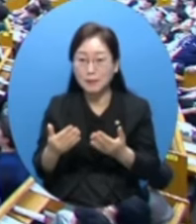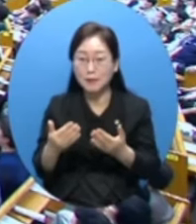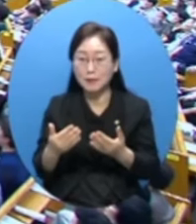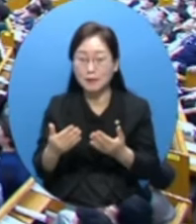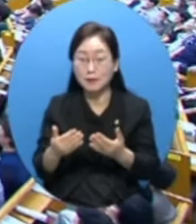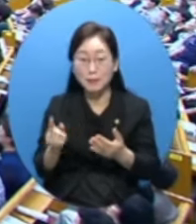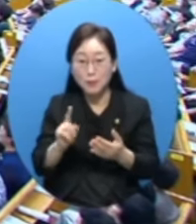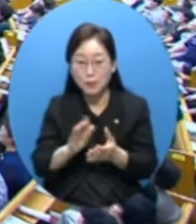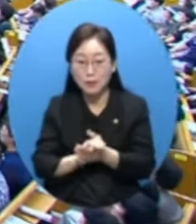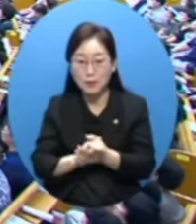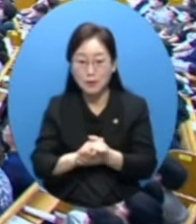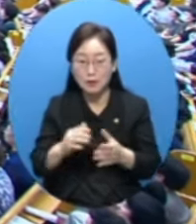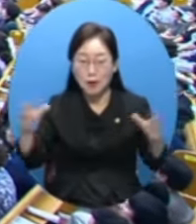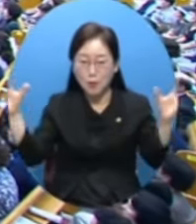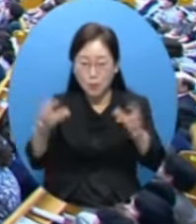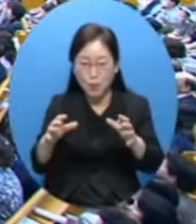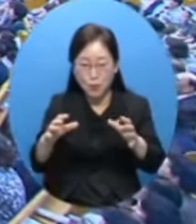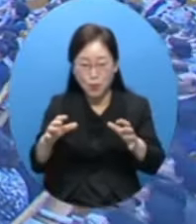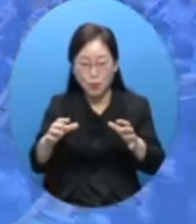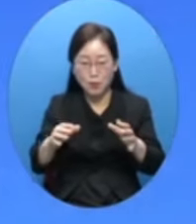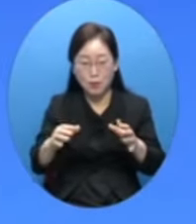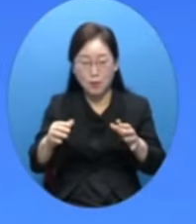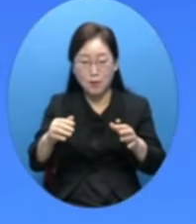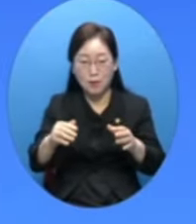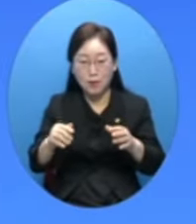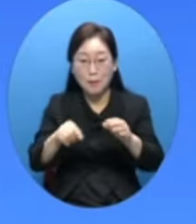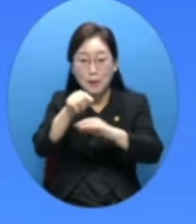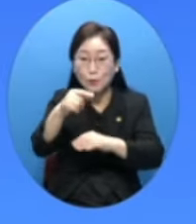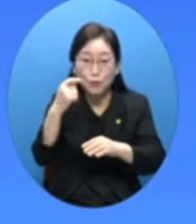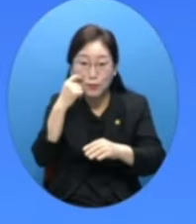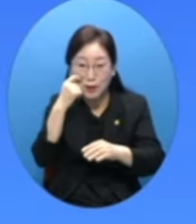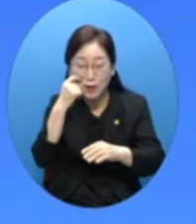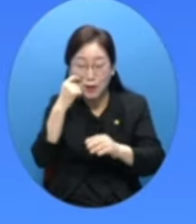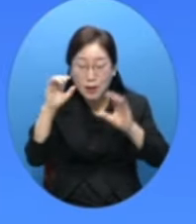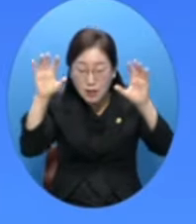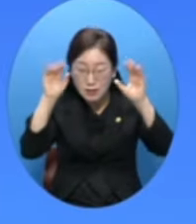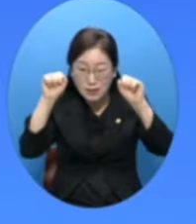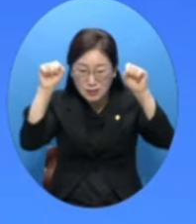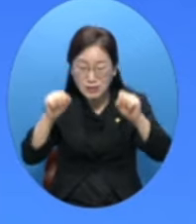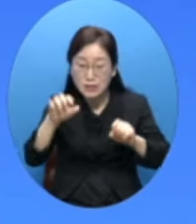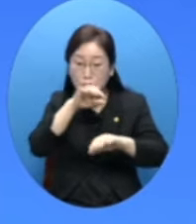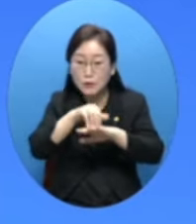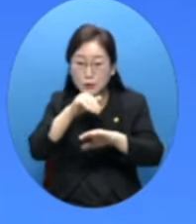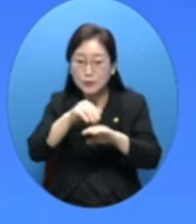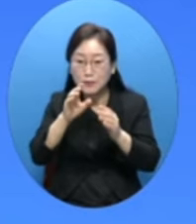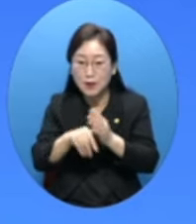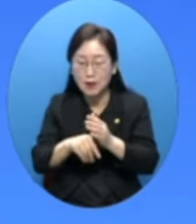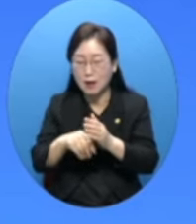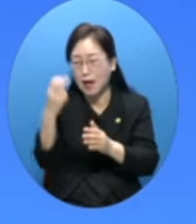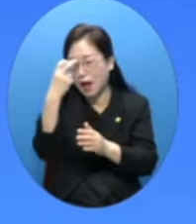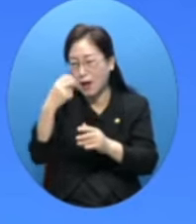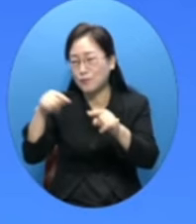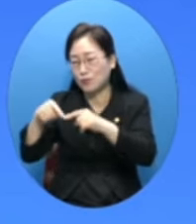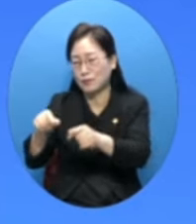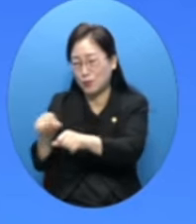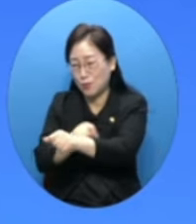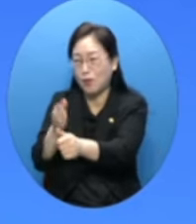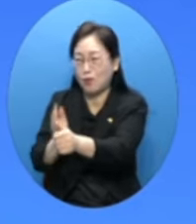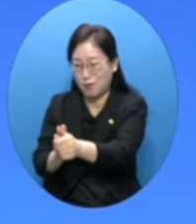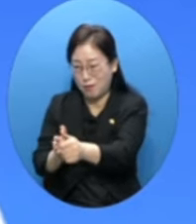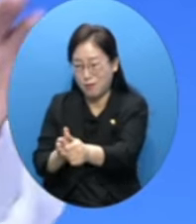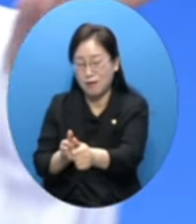때 주말에 교회 가야 될 때 되면 감독 코치에게 특별히 허락을 받아서 부모님과 함께